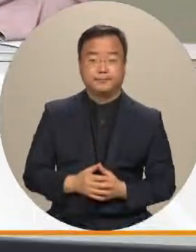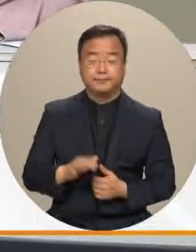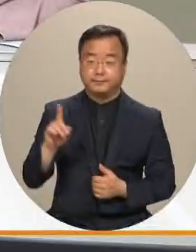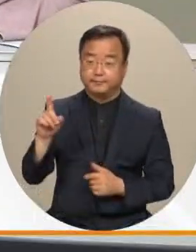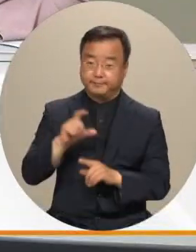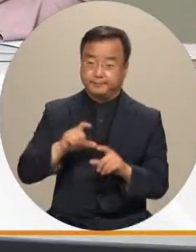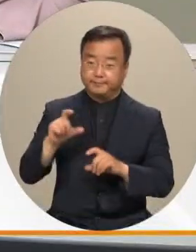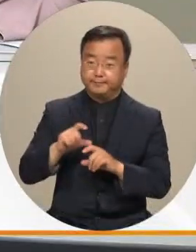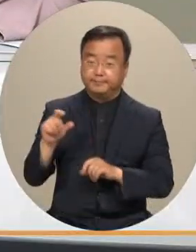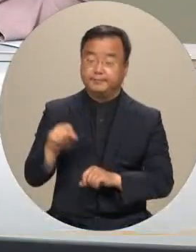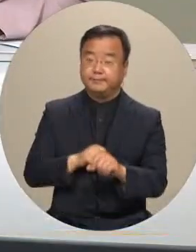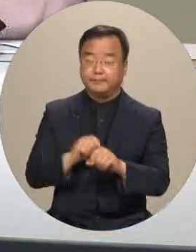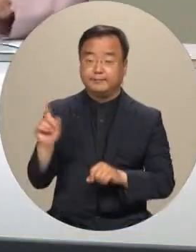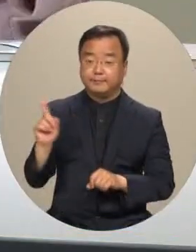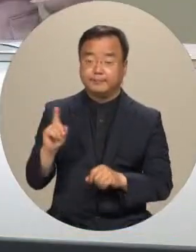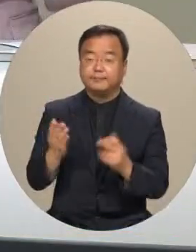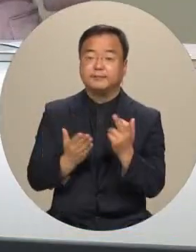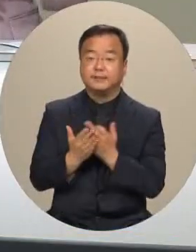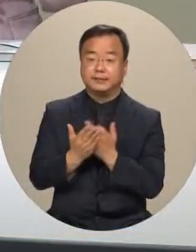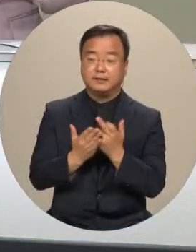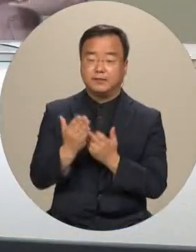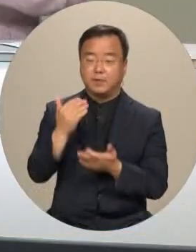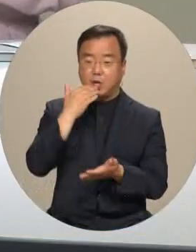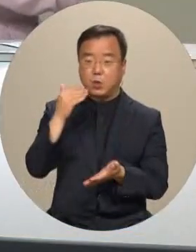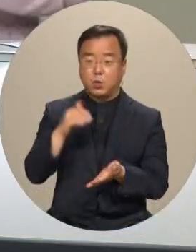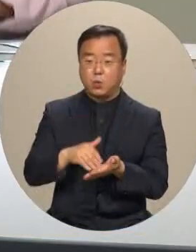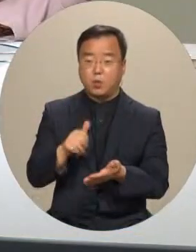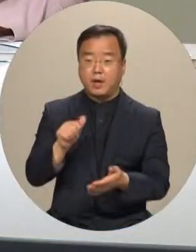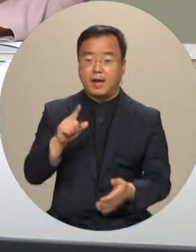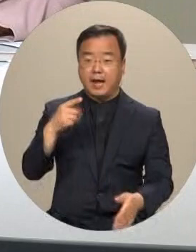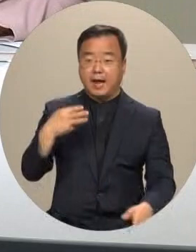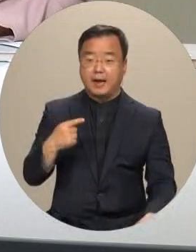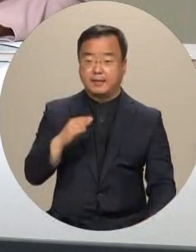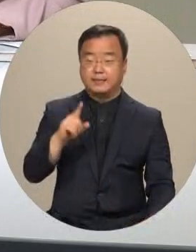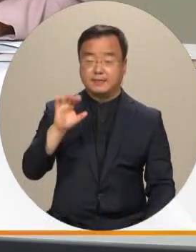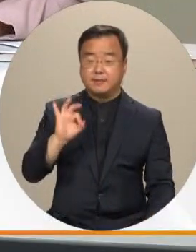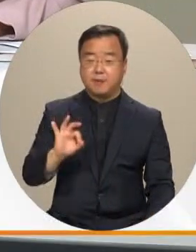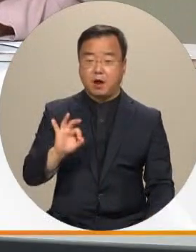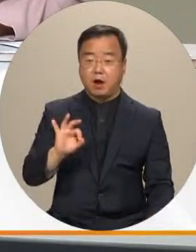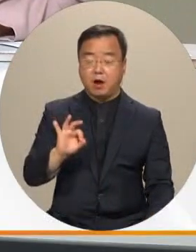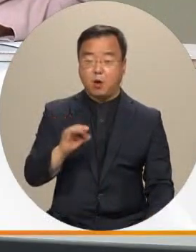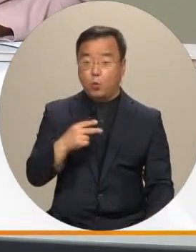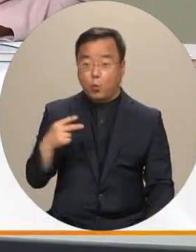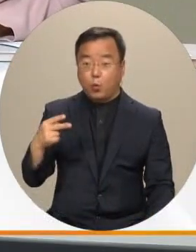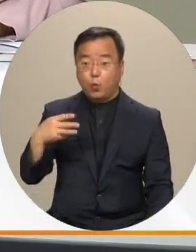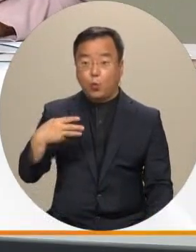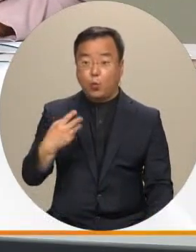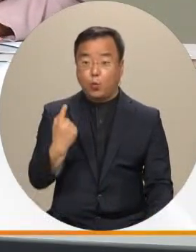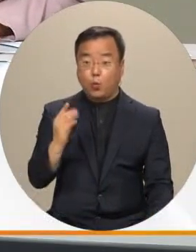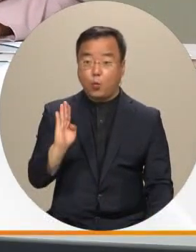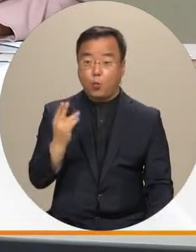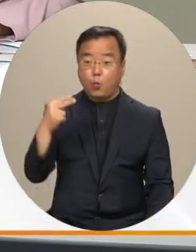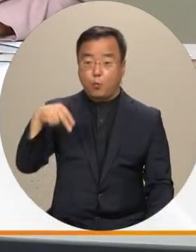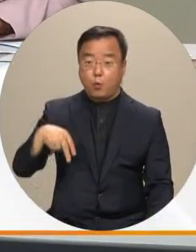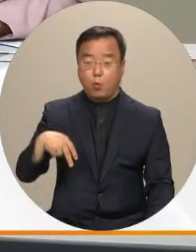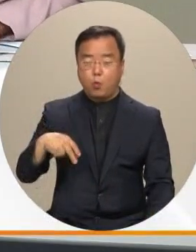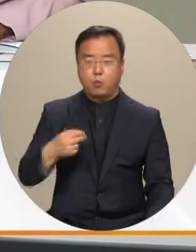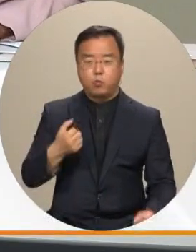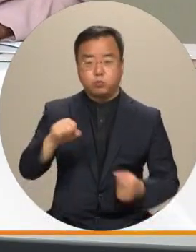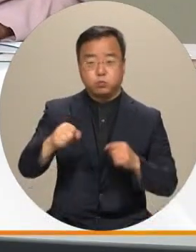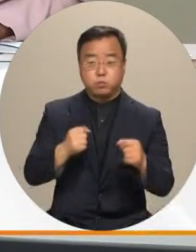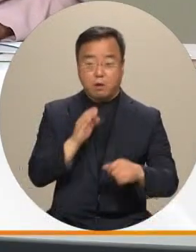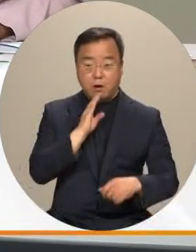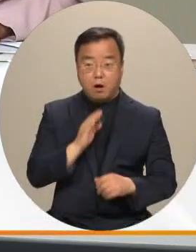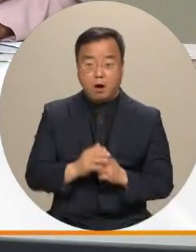한 가지 눈에 띄는 것이 제주의 돌하르방이 로봇으로 등장해 한다는 겁니다 어떻게 이런 상상을 하시게